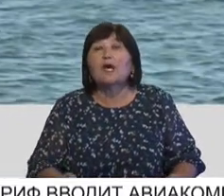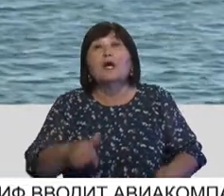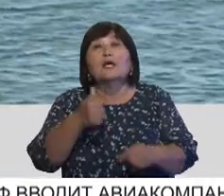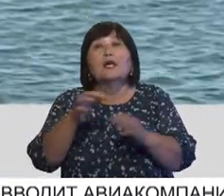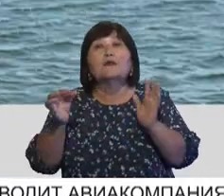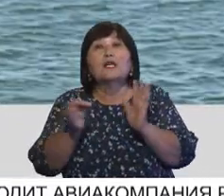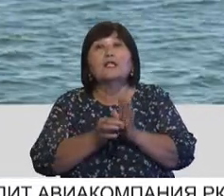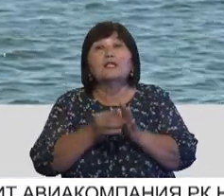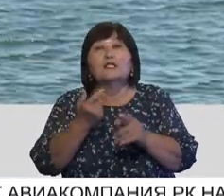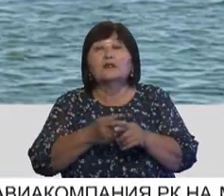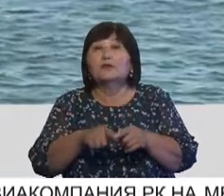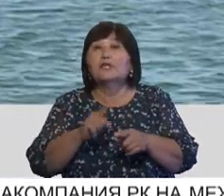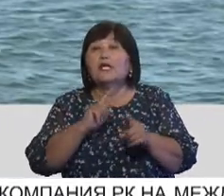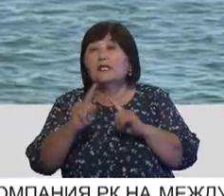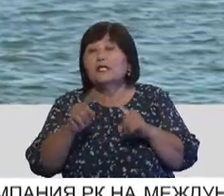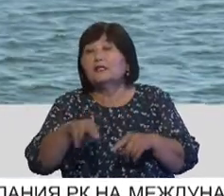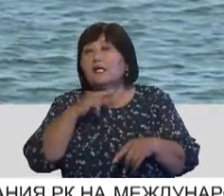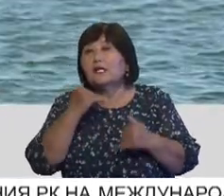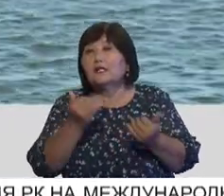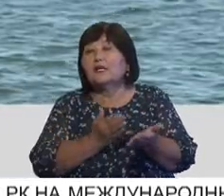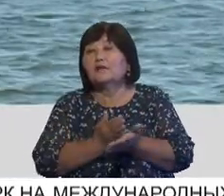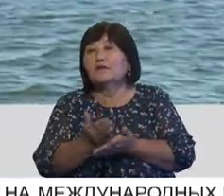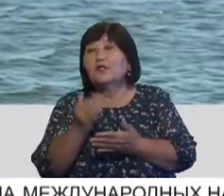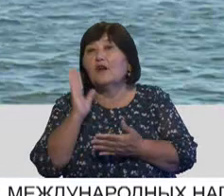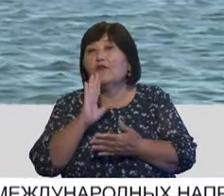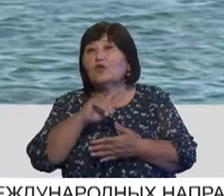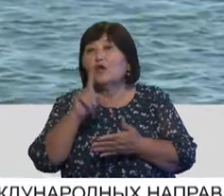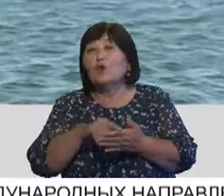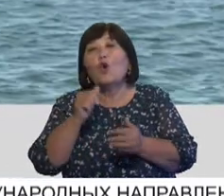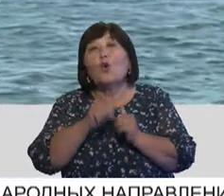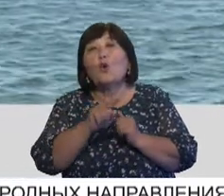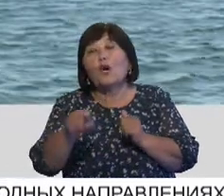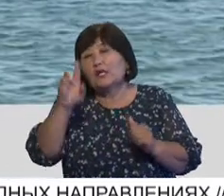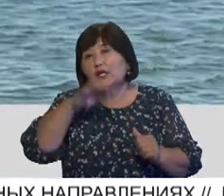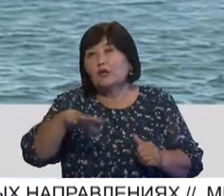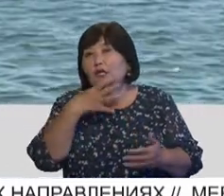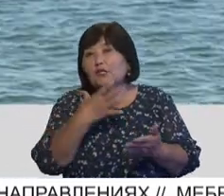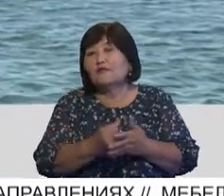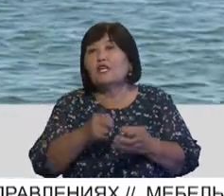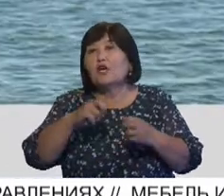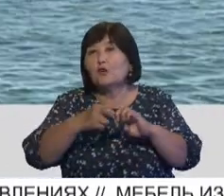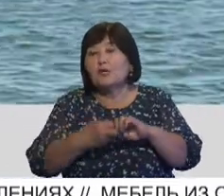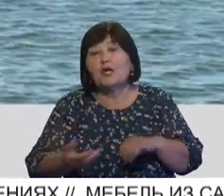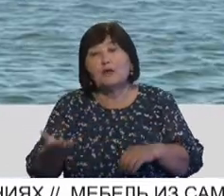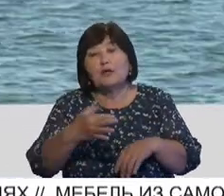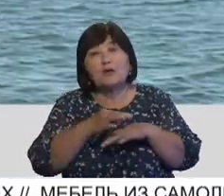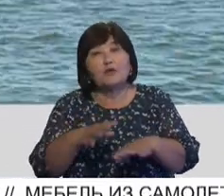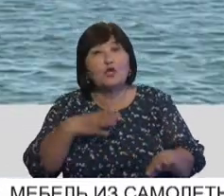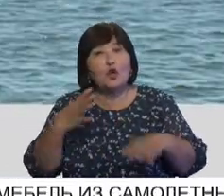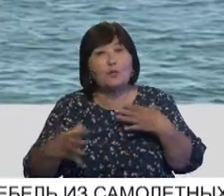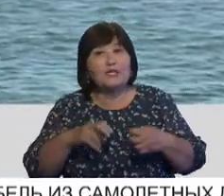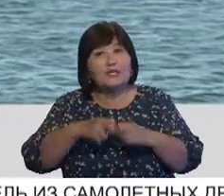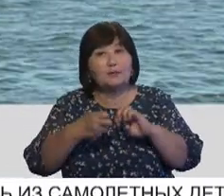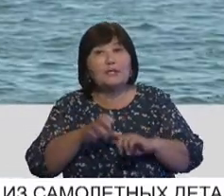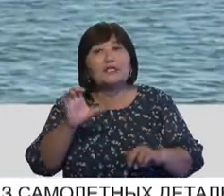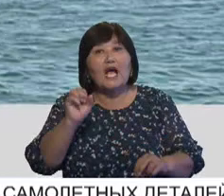Главная цель One Water Summit – обратить политический взор водным вопросам. У каждого государства свои проблемы. Мы же ведем подготовительные